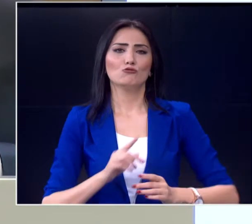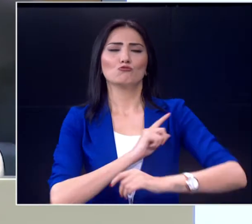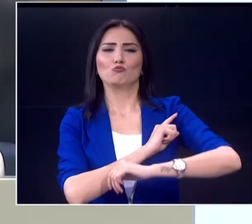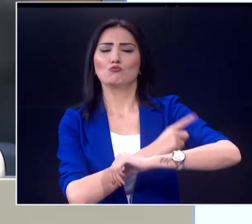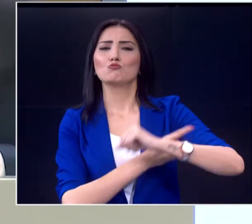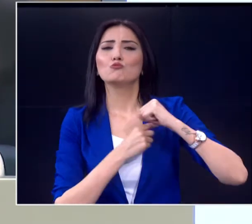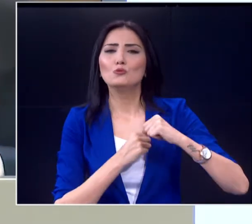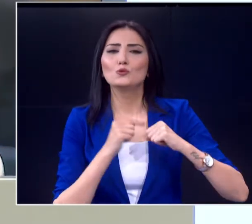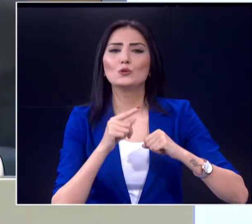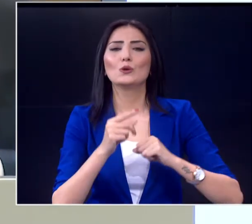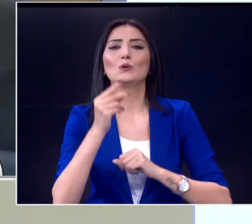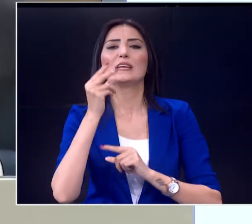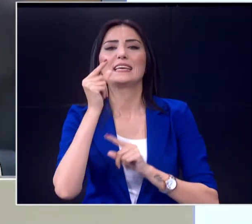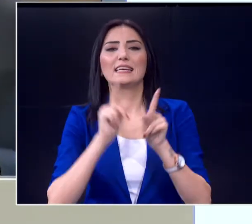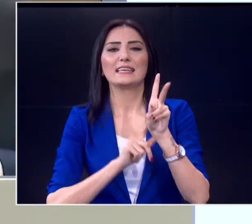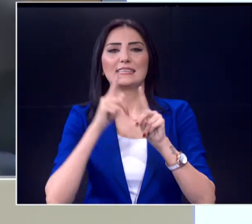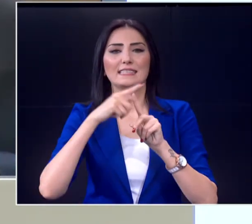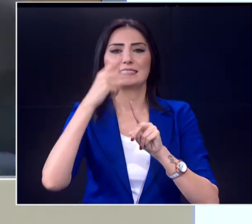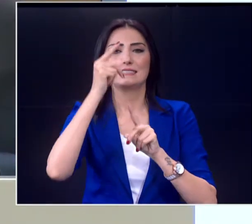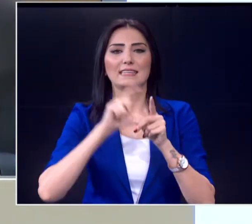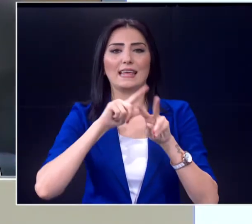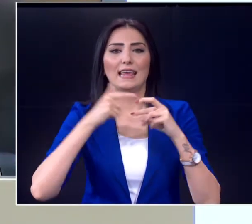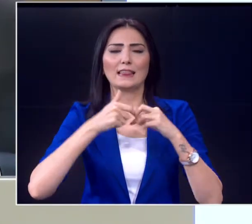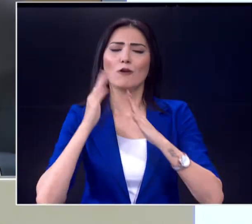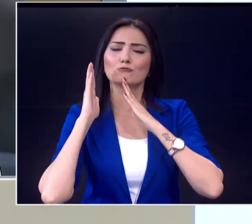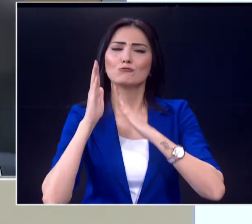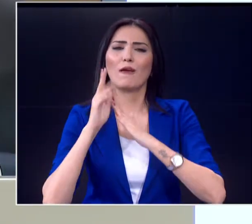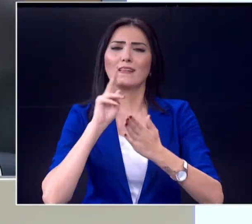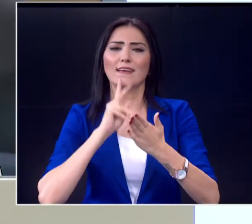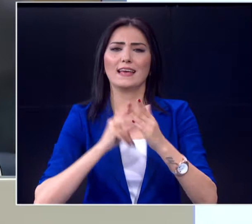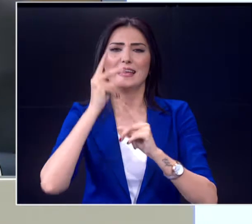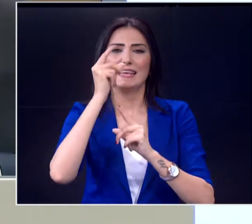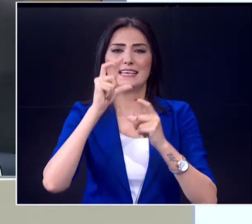güçlü iktidar, sürekli istikrar.